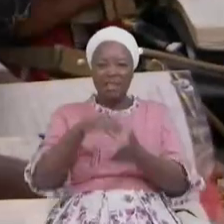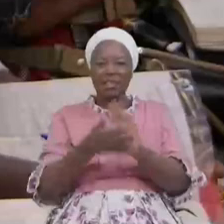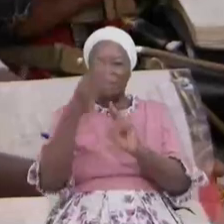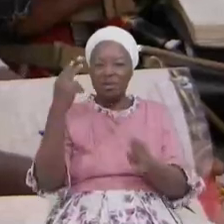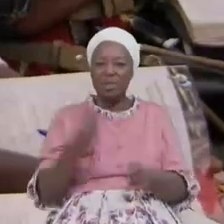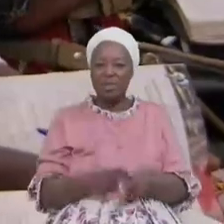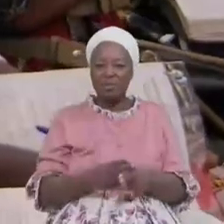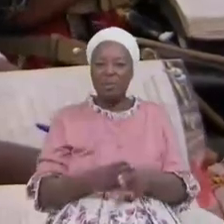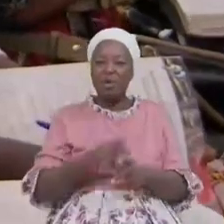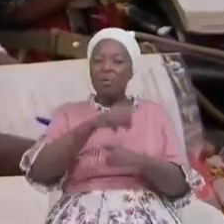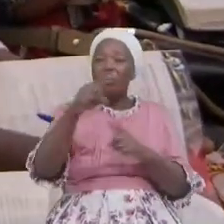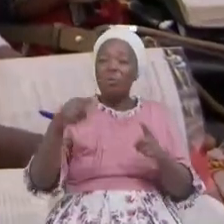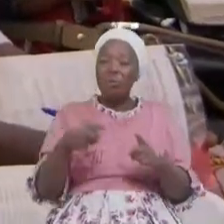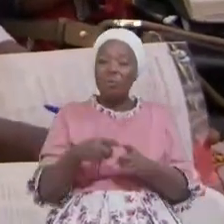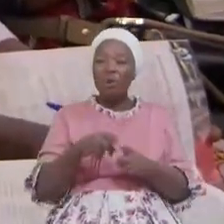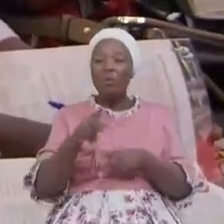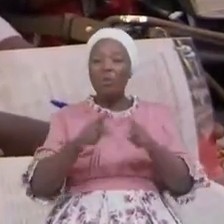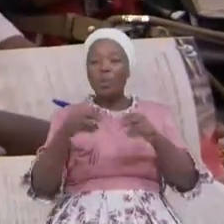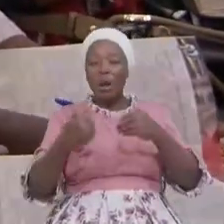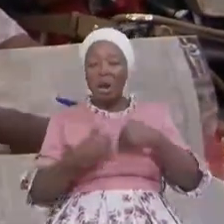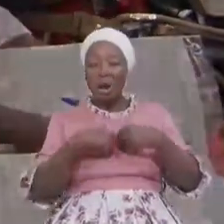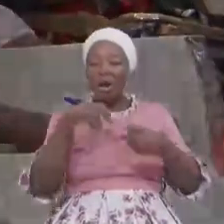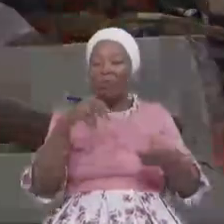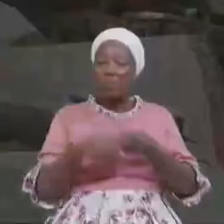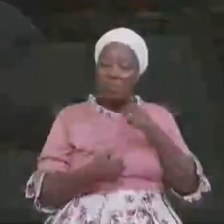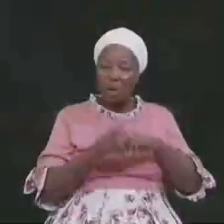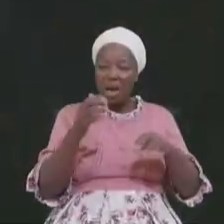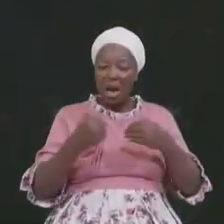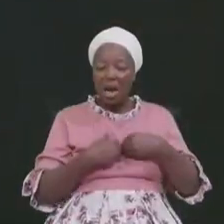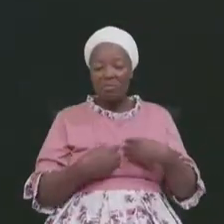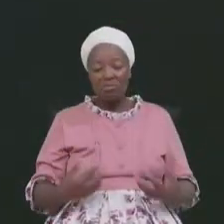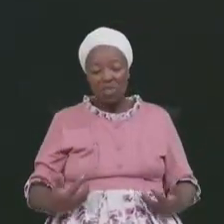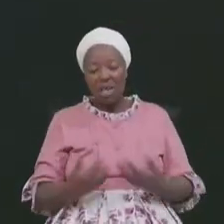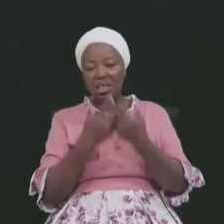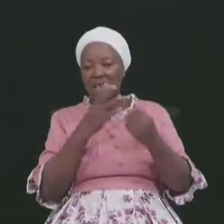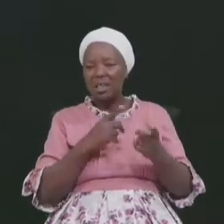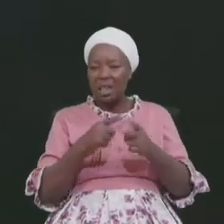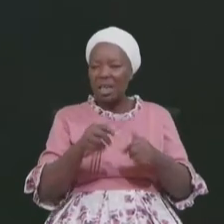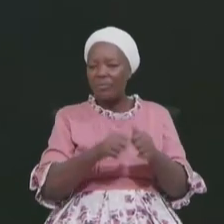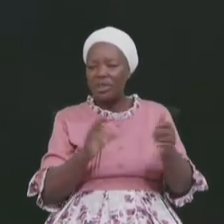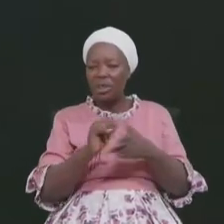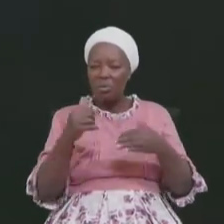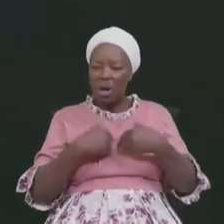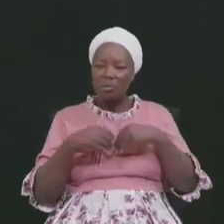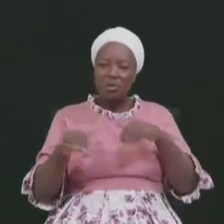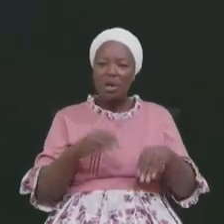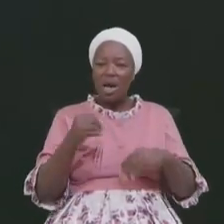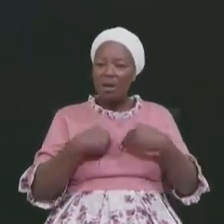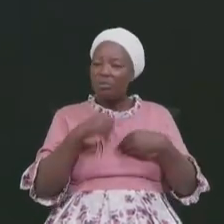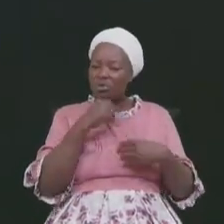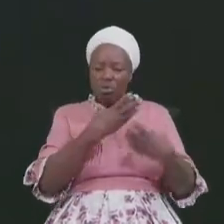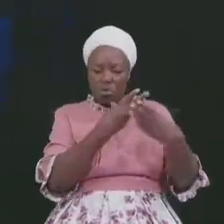Quand les gens ont des problèmes et qu'ils ont des défis et tout ce que vous avez fait n'a pas réglé le